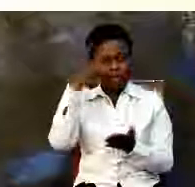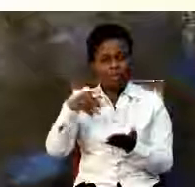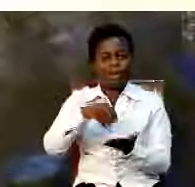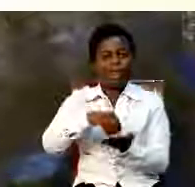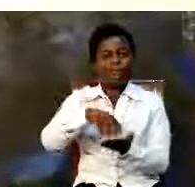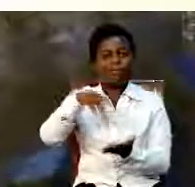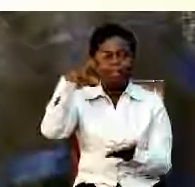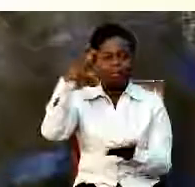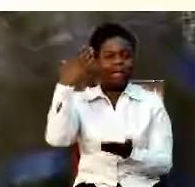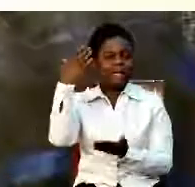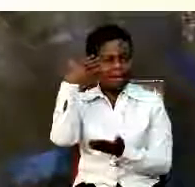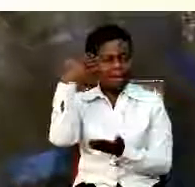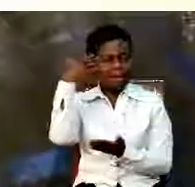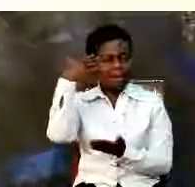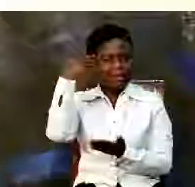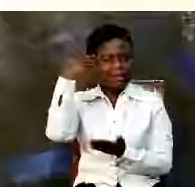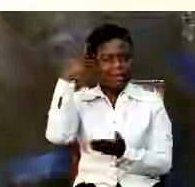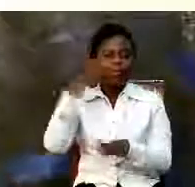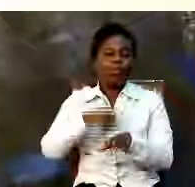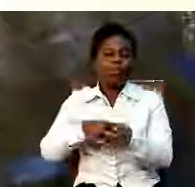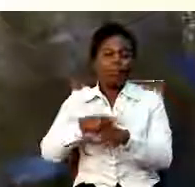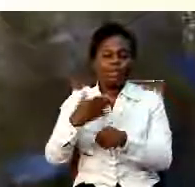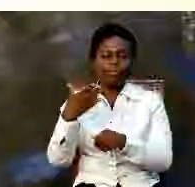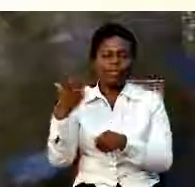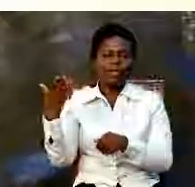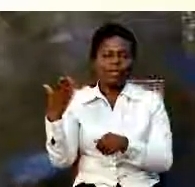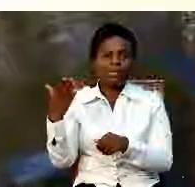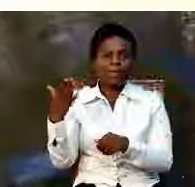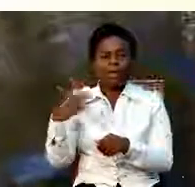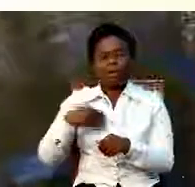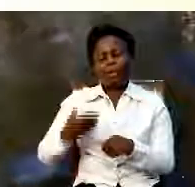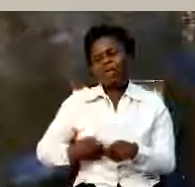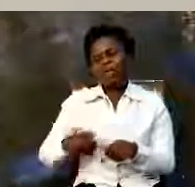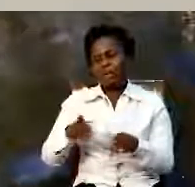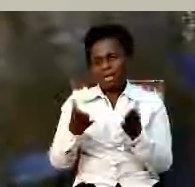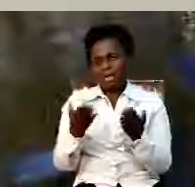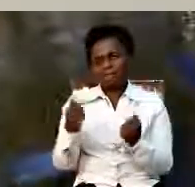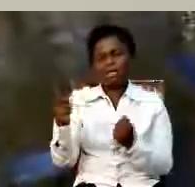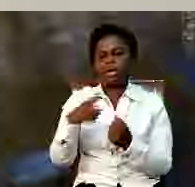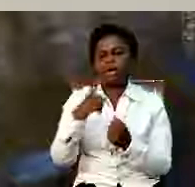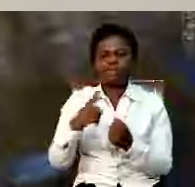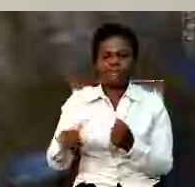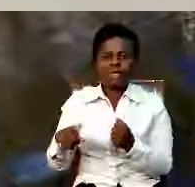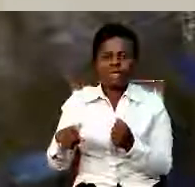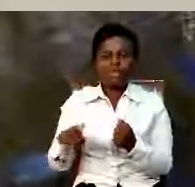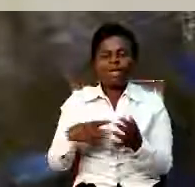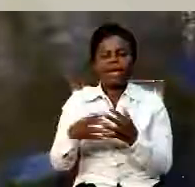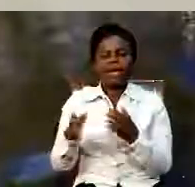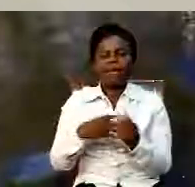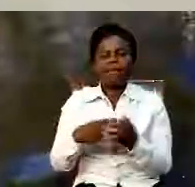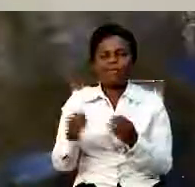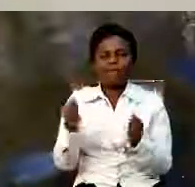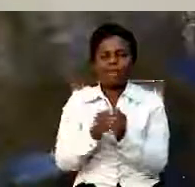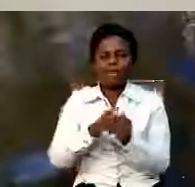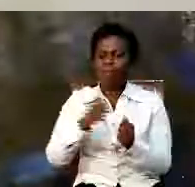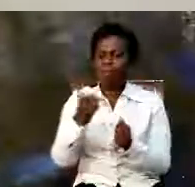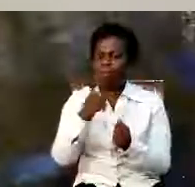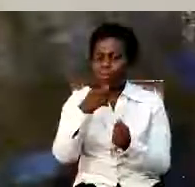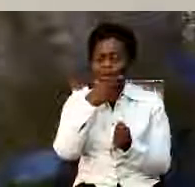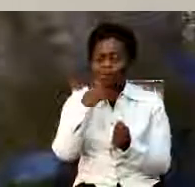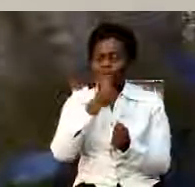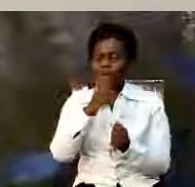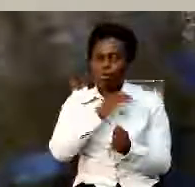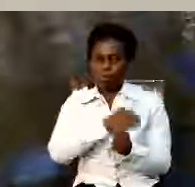na inamjali. Wakati mwingine mwanamke anaweza kukosea, akafanya kitu ambacho uridhiki nacho, unaweza kumwambia hiki